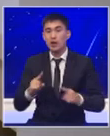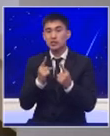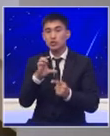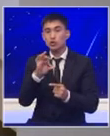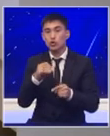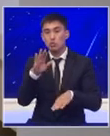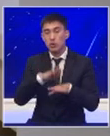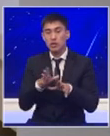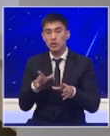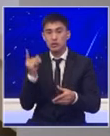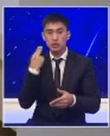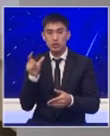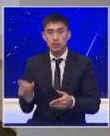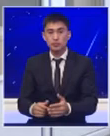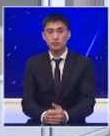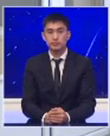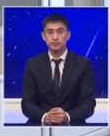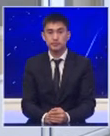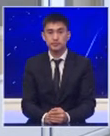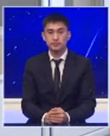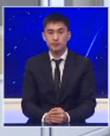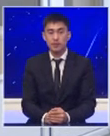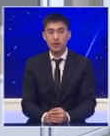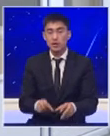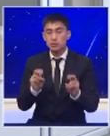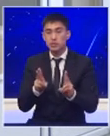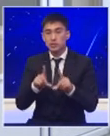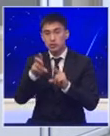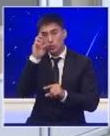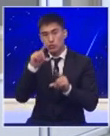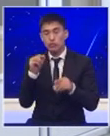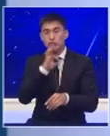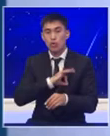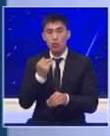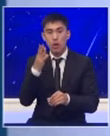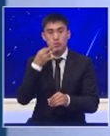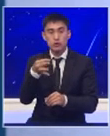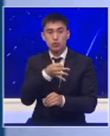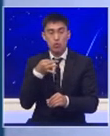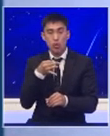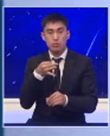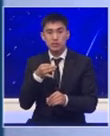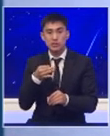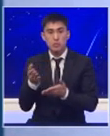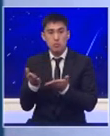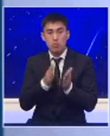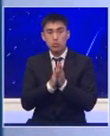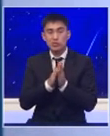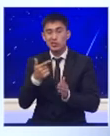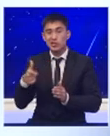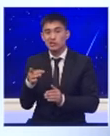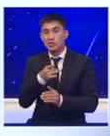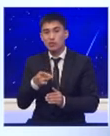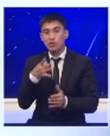счетов должника специалисты департамента государственных доходов по Алматинской области призывают граждан